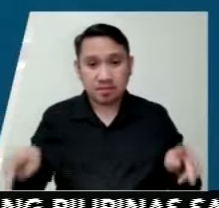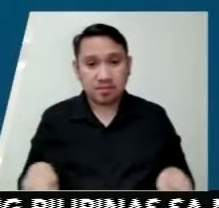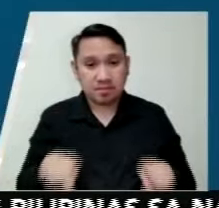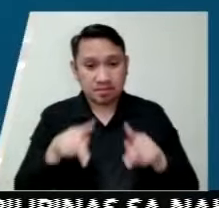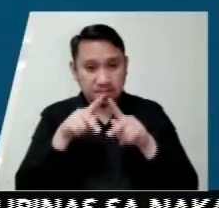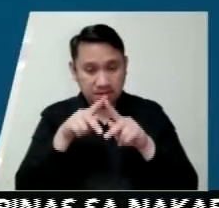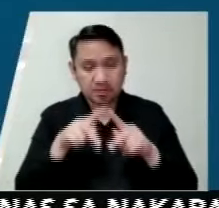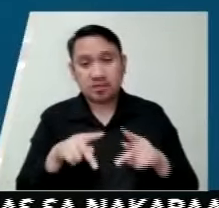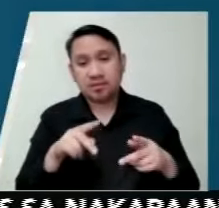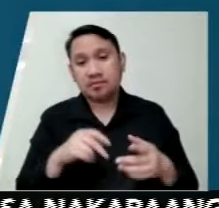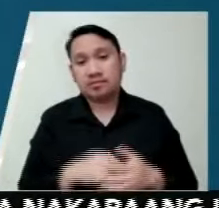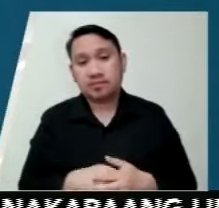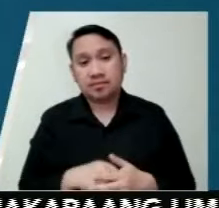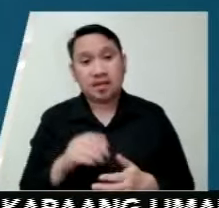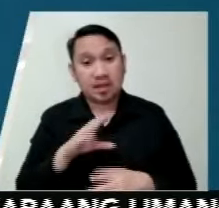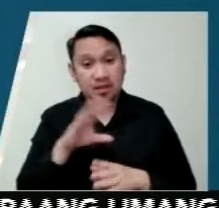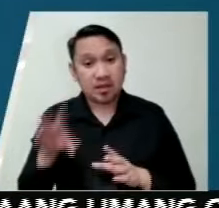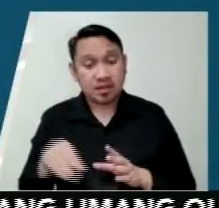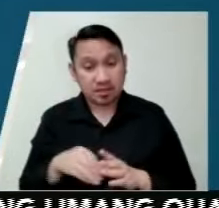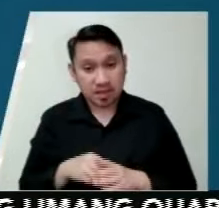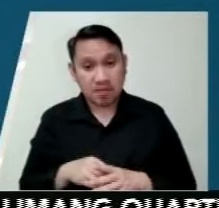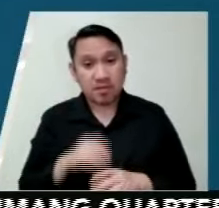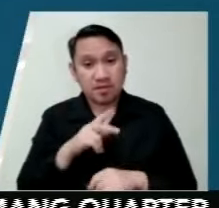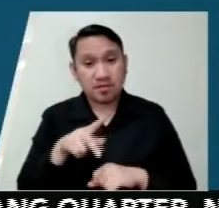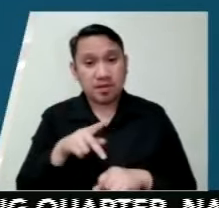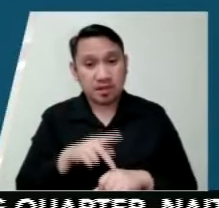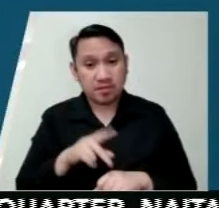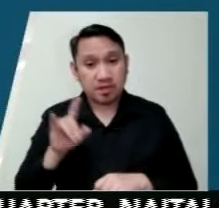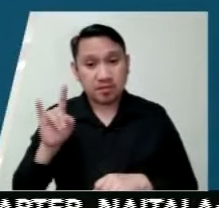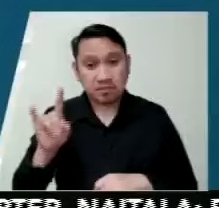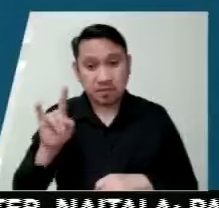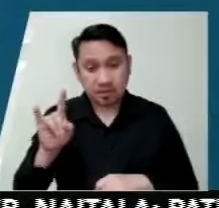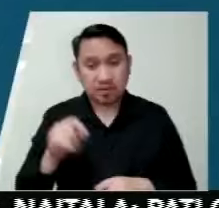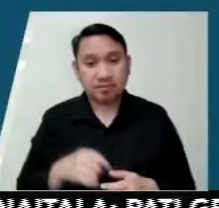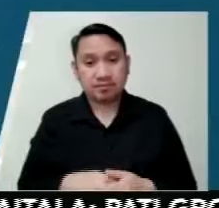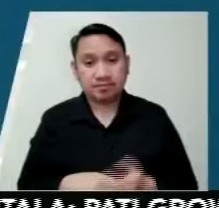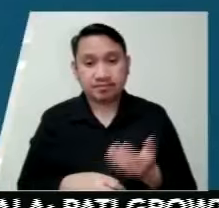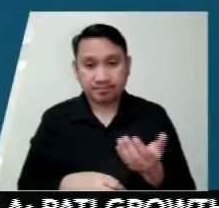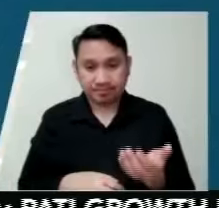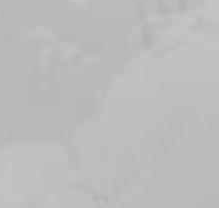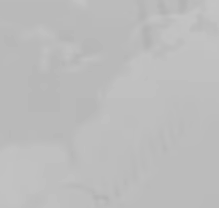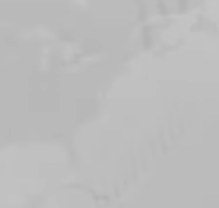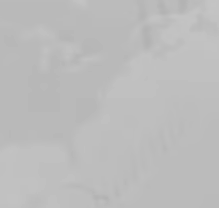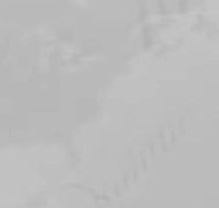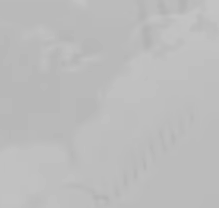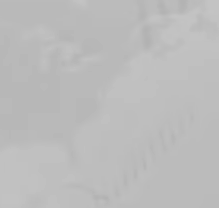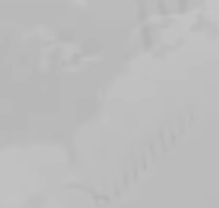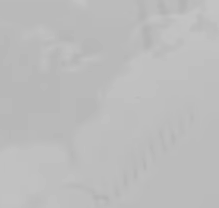France at bilang bahagi ng Philippine Olympic Committee Media, JP Soriano, nag-uulat.